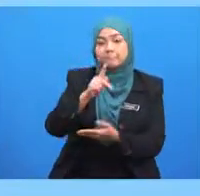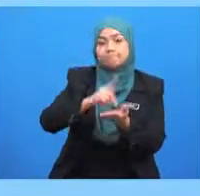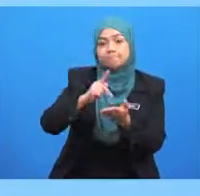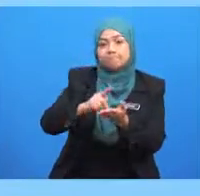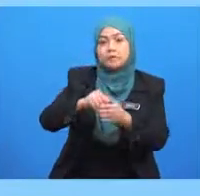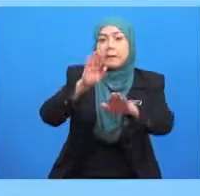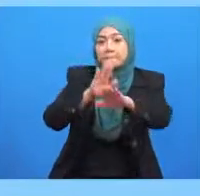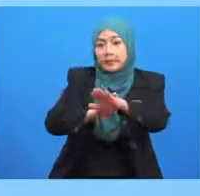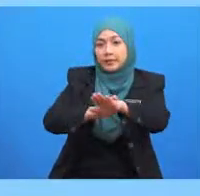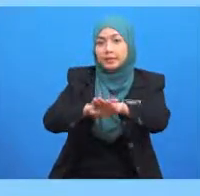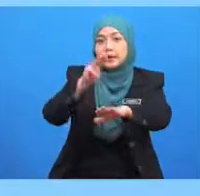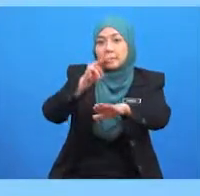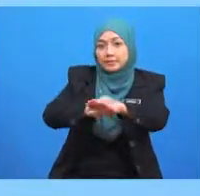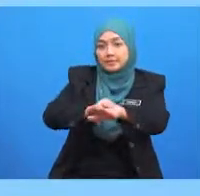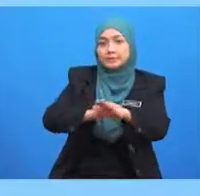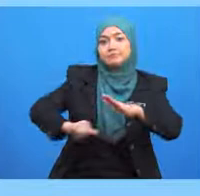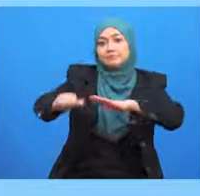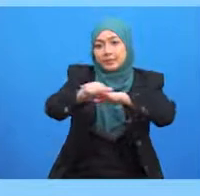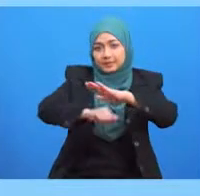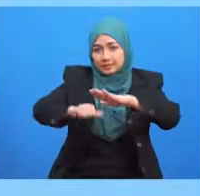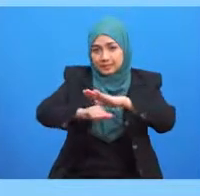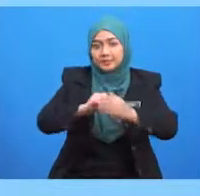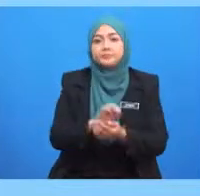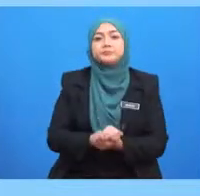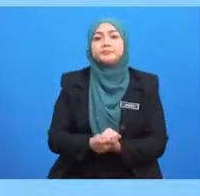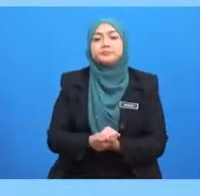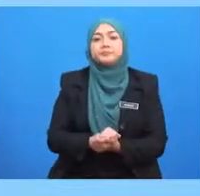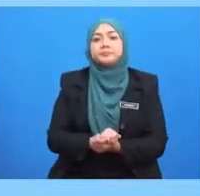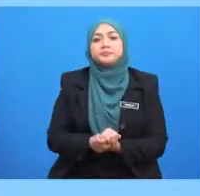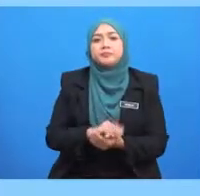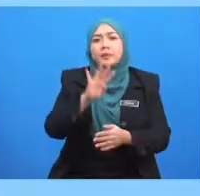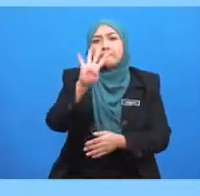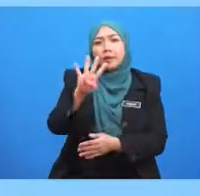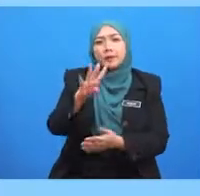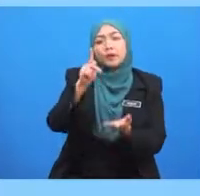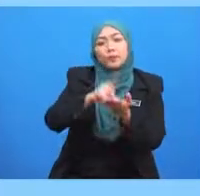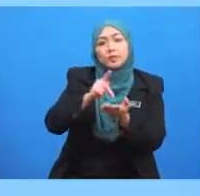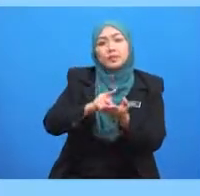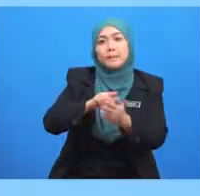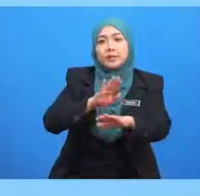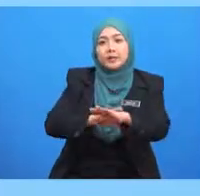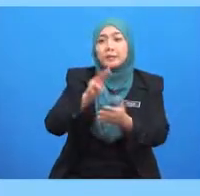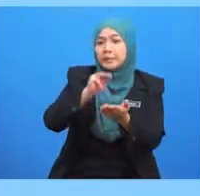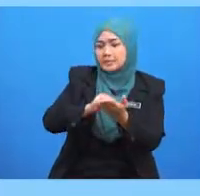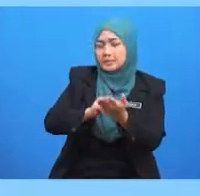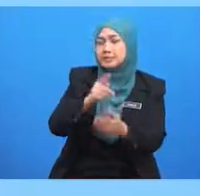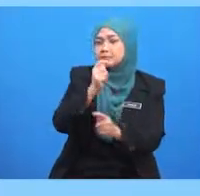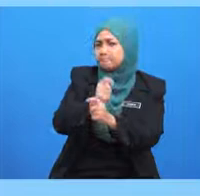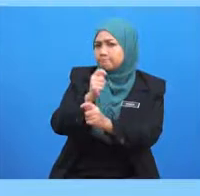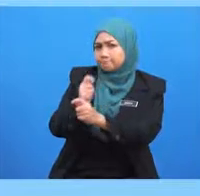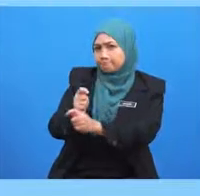pada masa asas keempat quantity water maksud tertentu